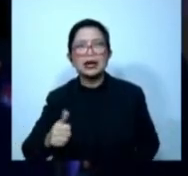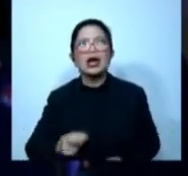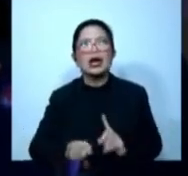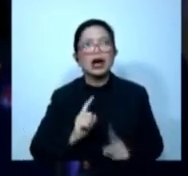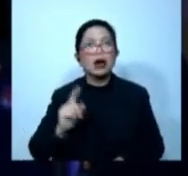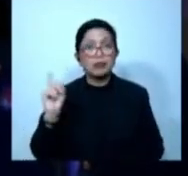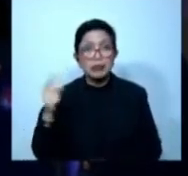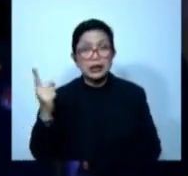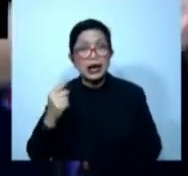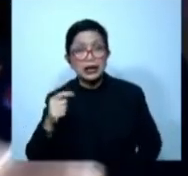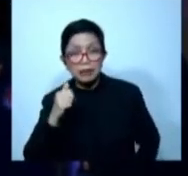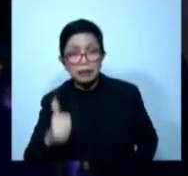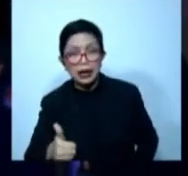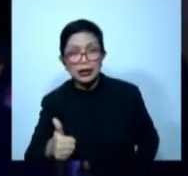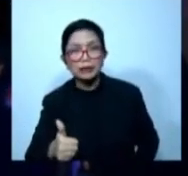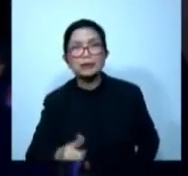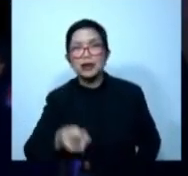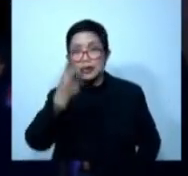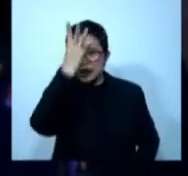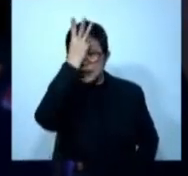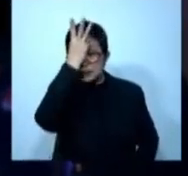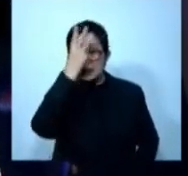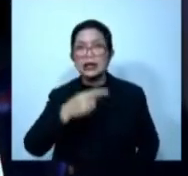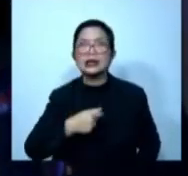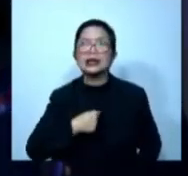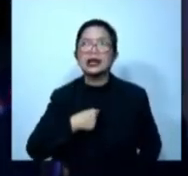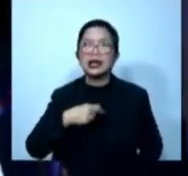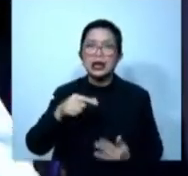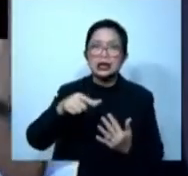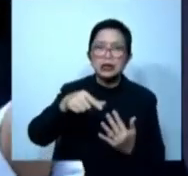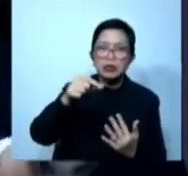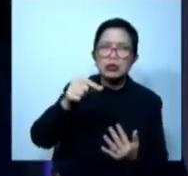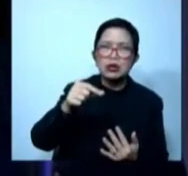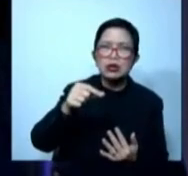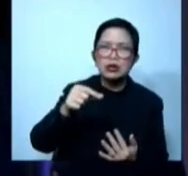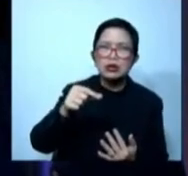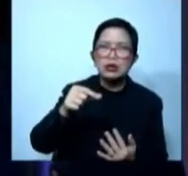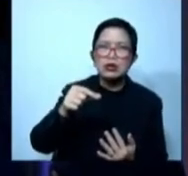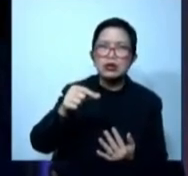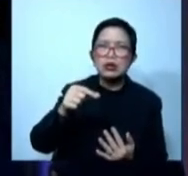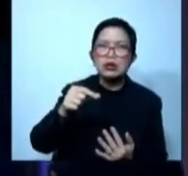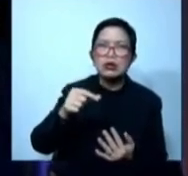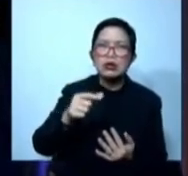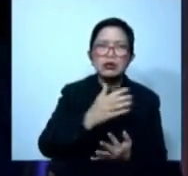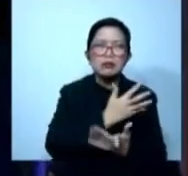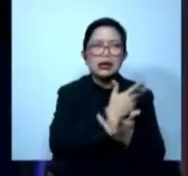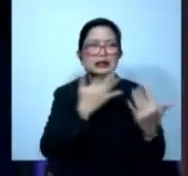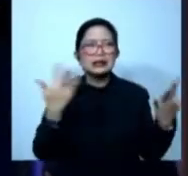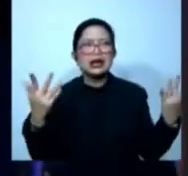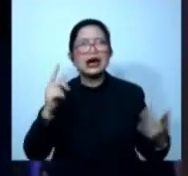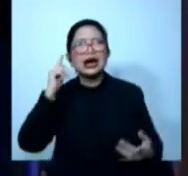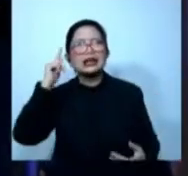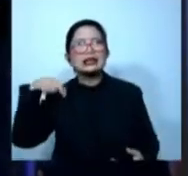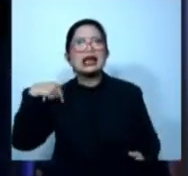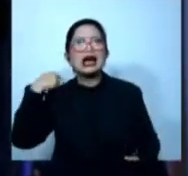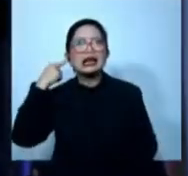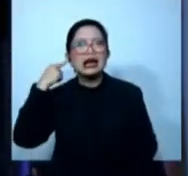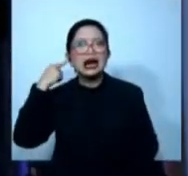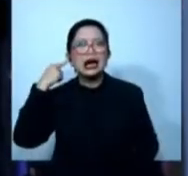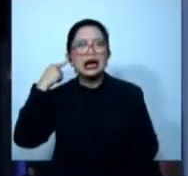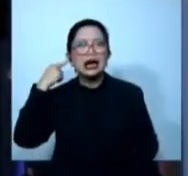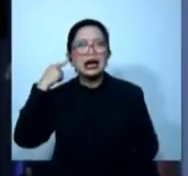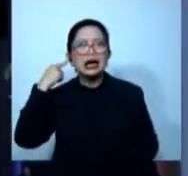keik-ikan yang Kalimantan kami temukan masyarakat Dayak mereka suku-suku yang ada